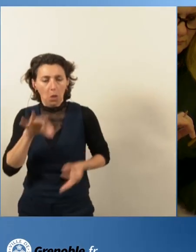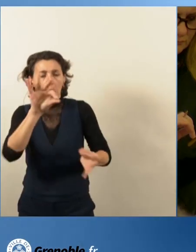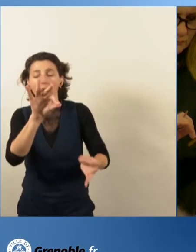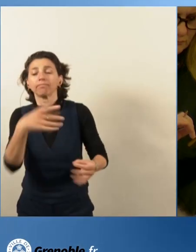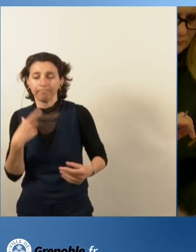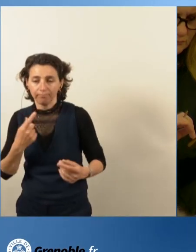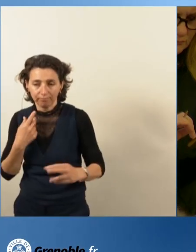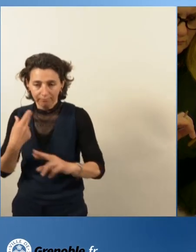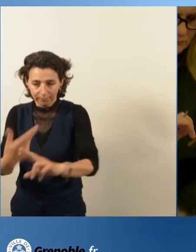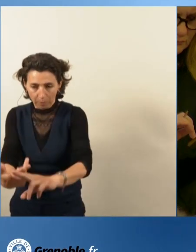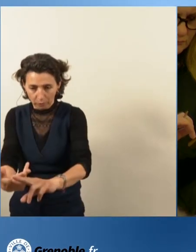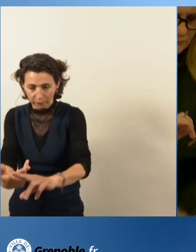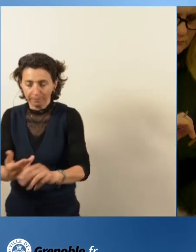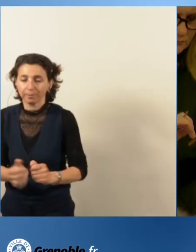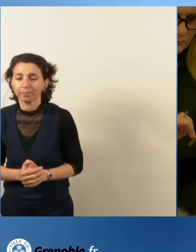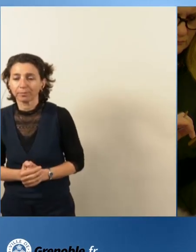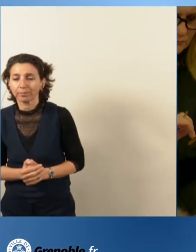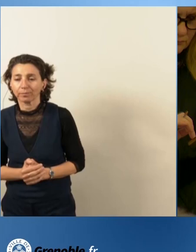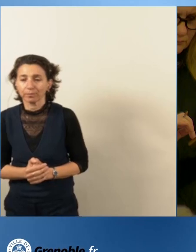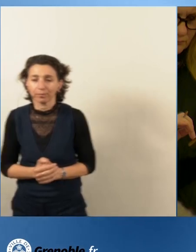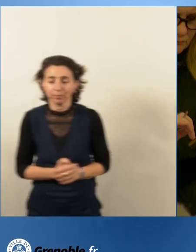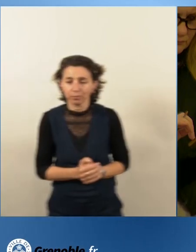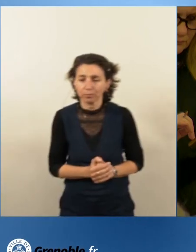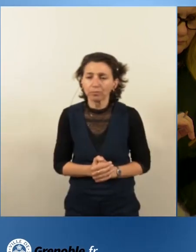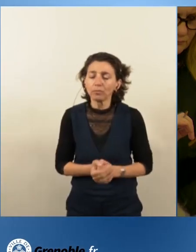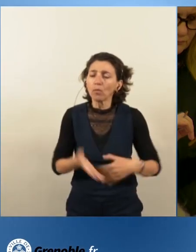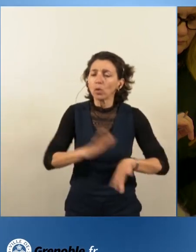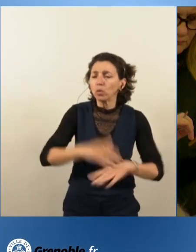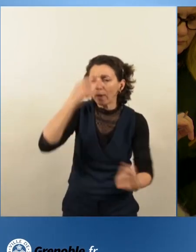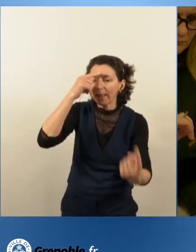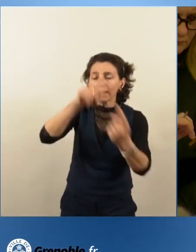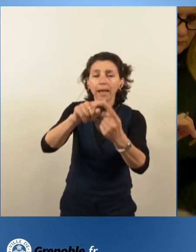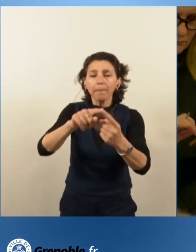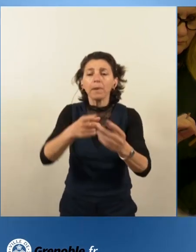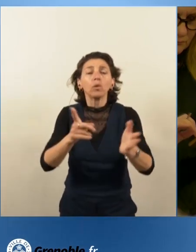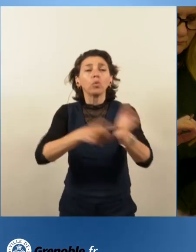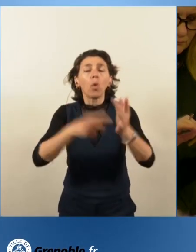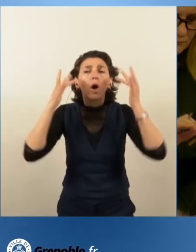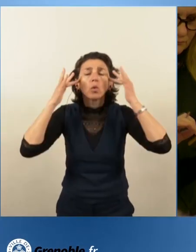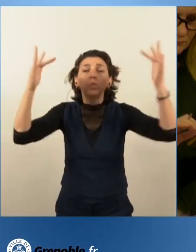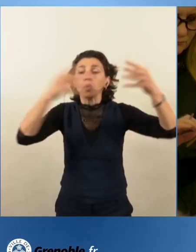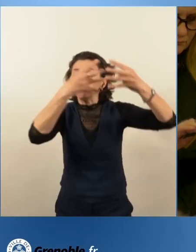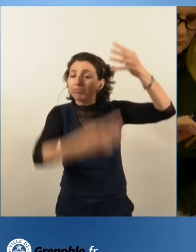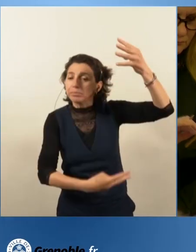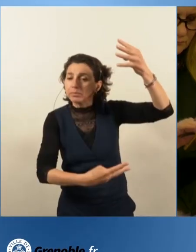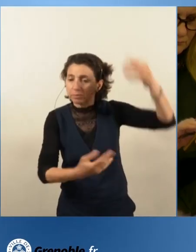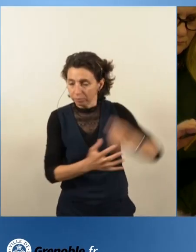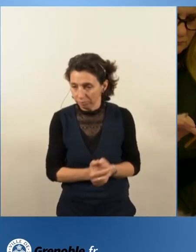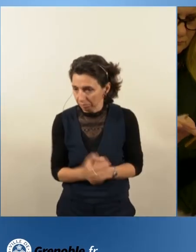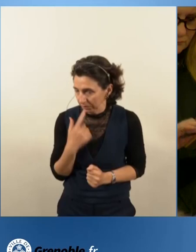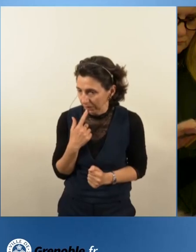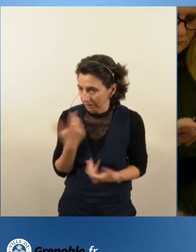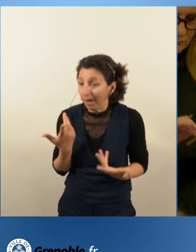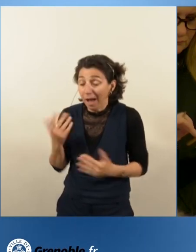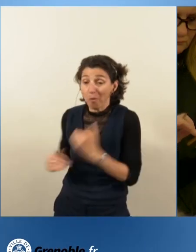débat non plus sur les droits culturels nous avons la même conception nous la minorité que la majorité sur les droits culturels et pour cause ils font partie de notre